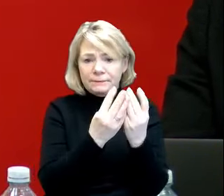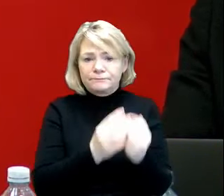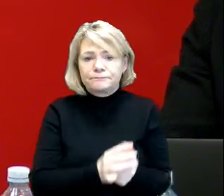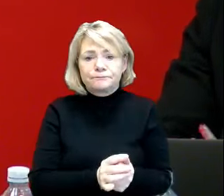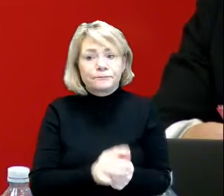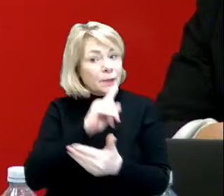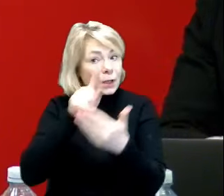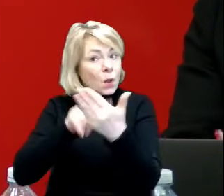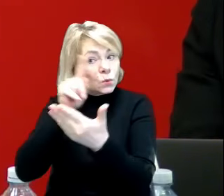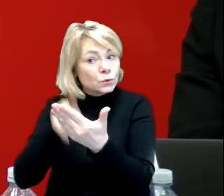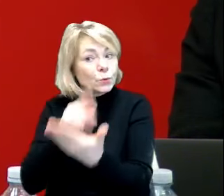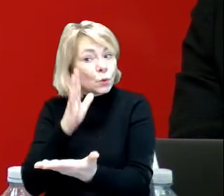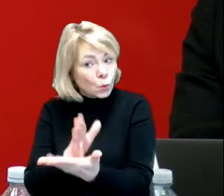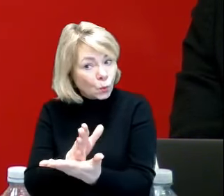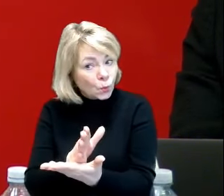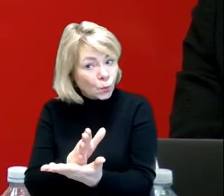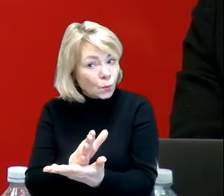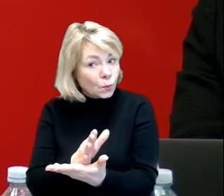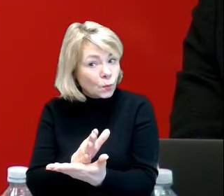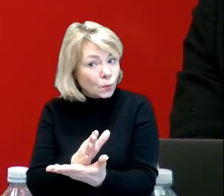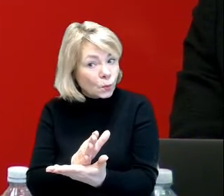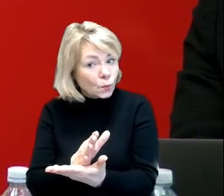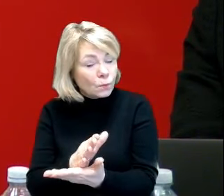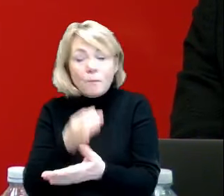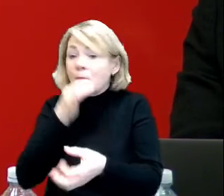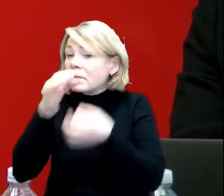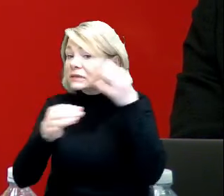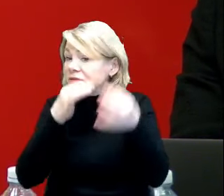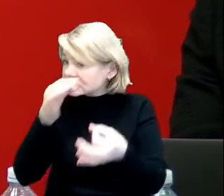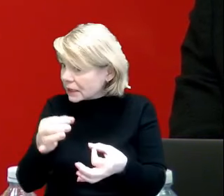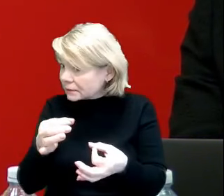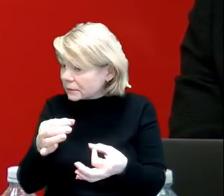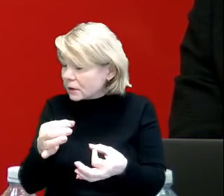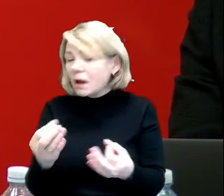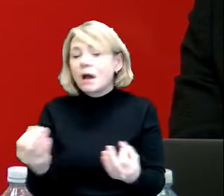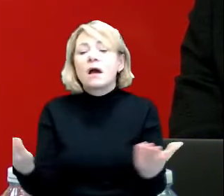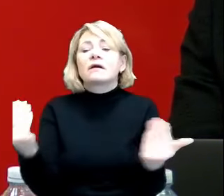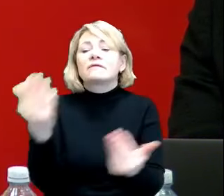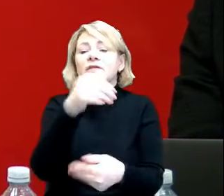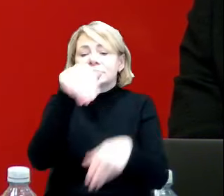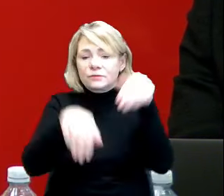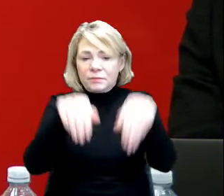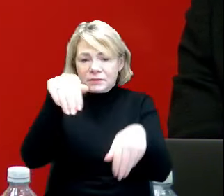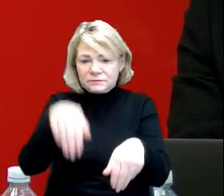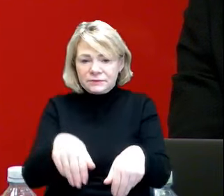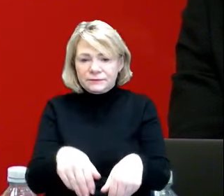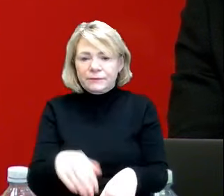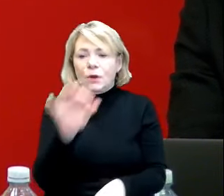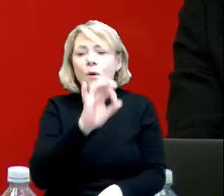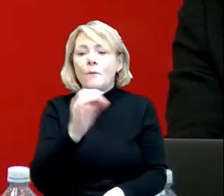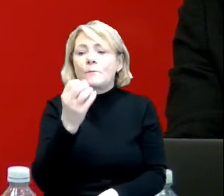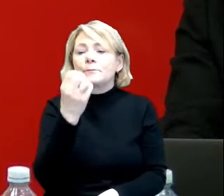pranešėjui pasisakymų kviečiu balsuoti 15 darbotvarkės